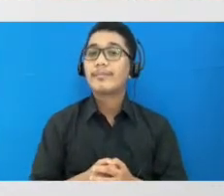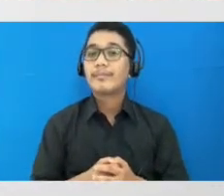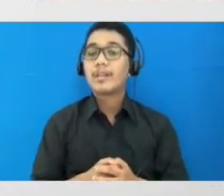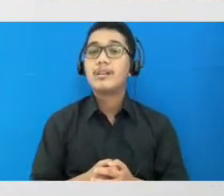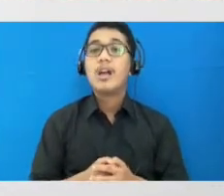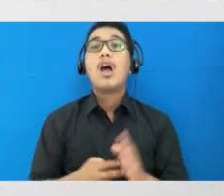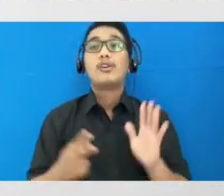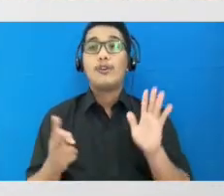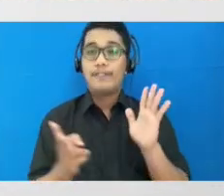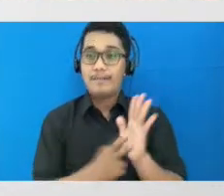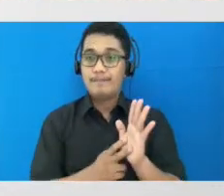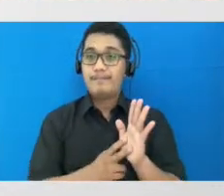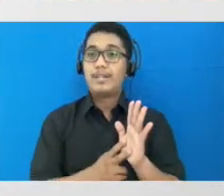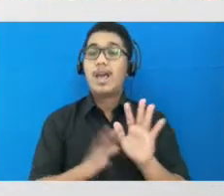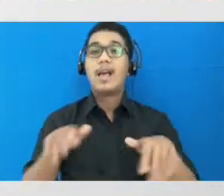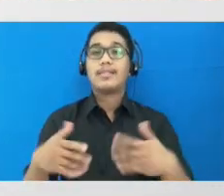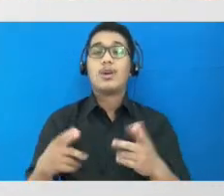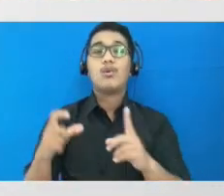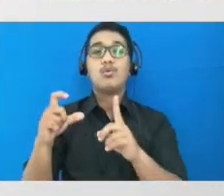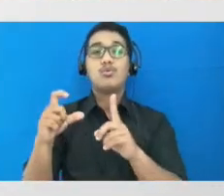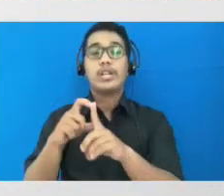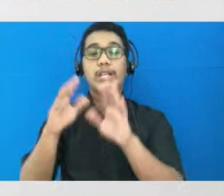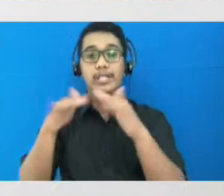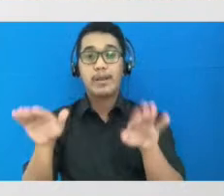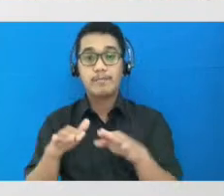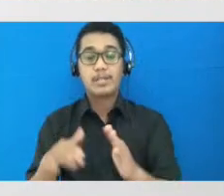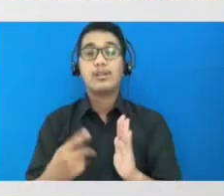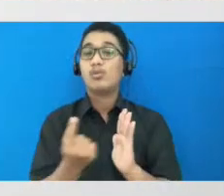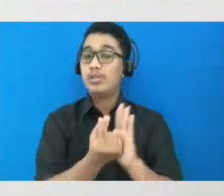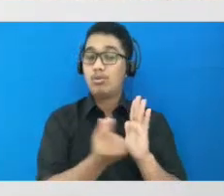November atau Desember ini undang-undang tersebut harus